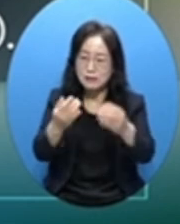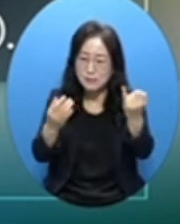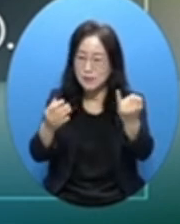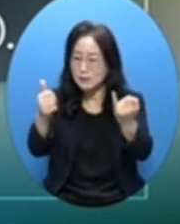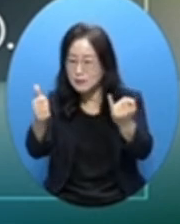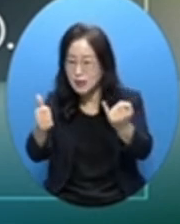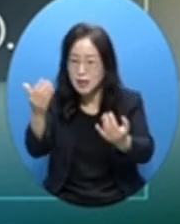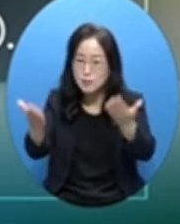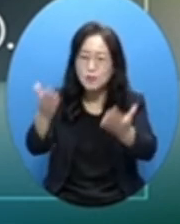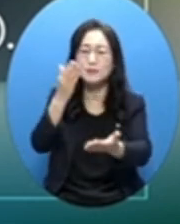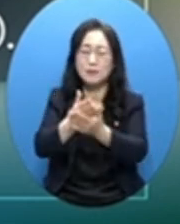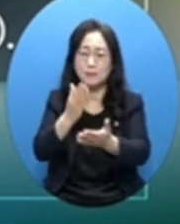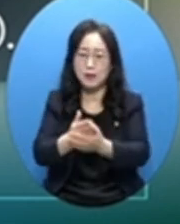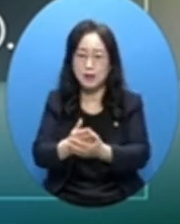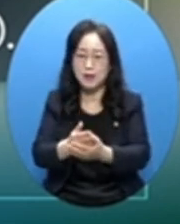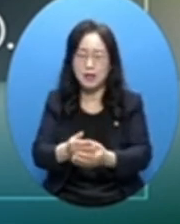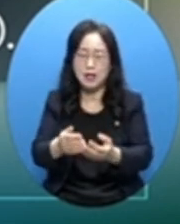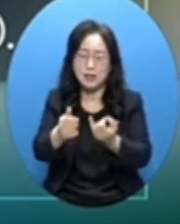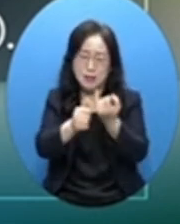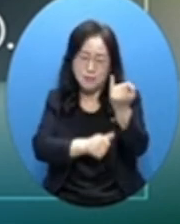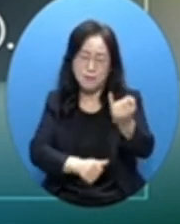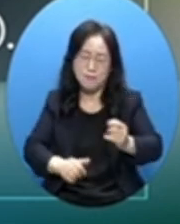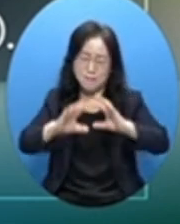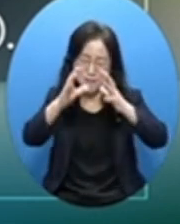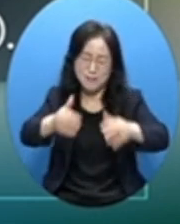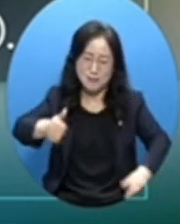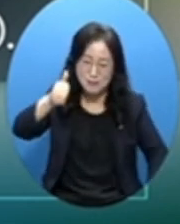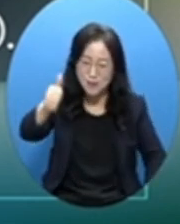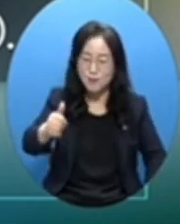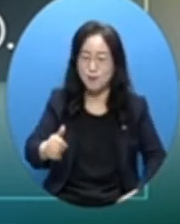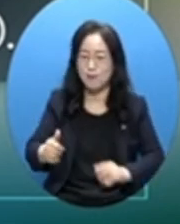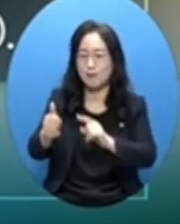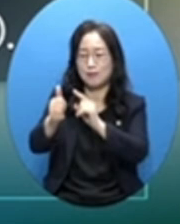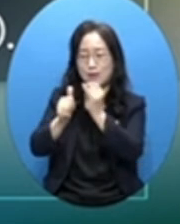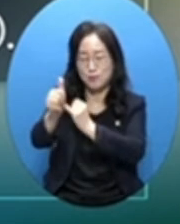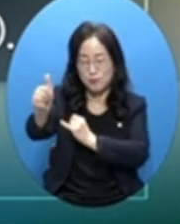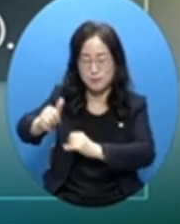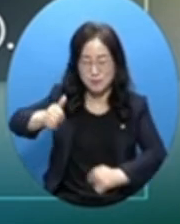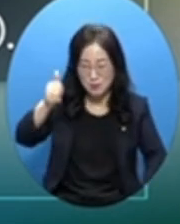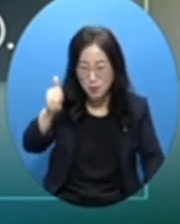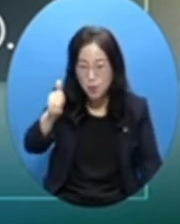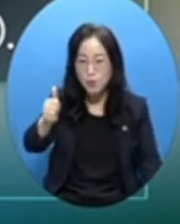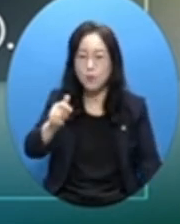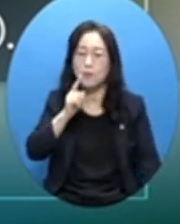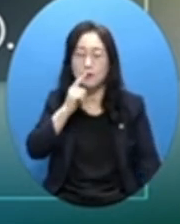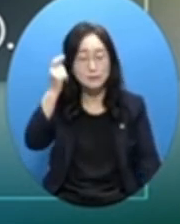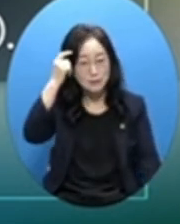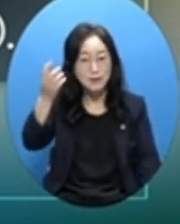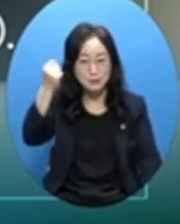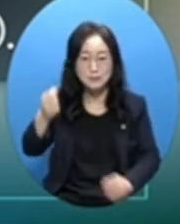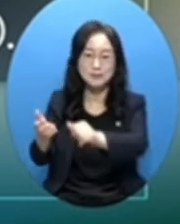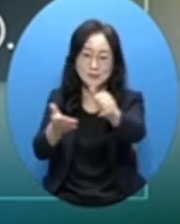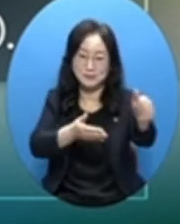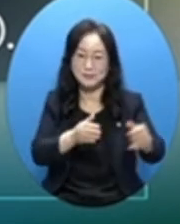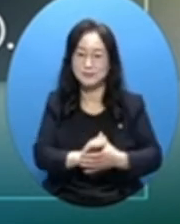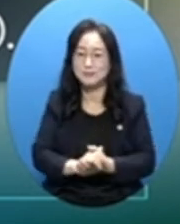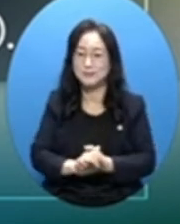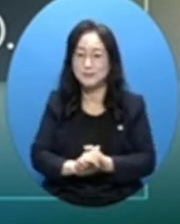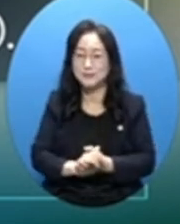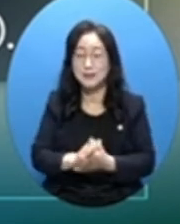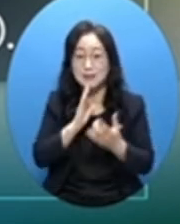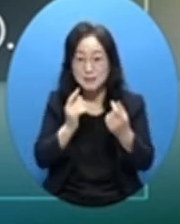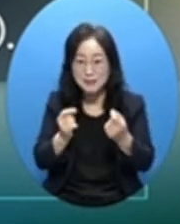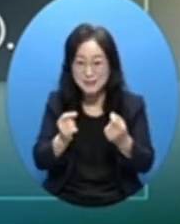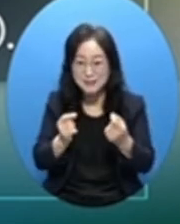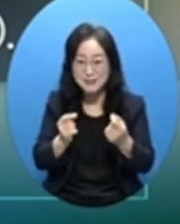말라. 내 아내가 세계 최고의 아내다. 내 남편이 세계 최고의 남편이다. 이렇게 생각하고 살아야 됩니다. 아멘을